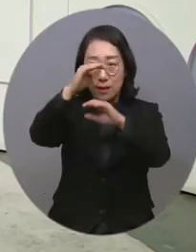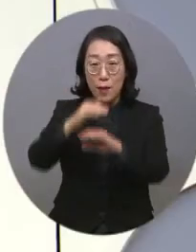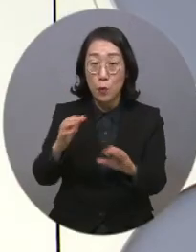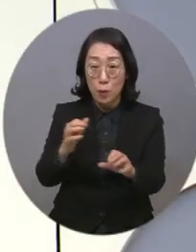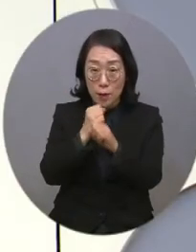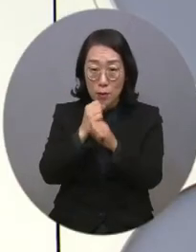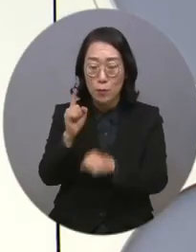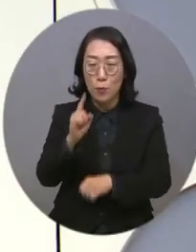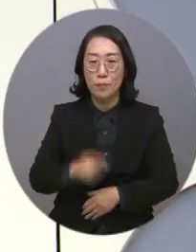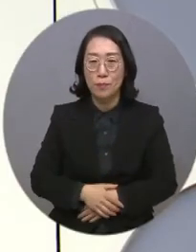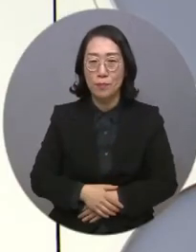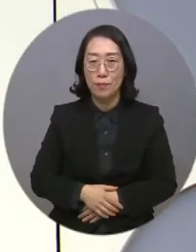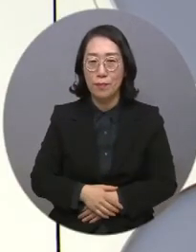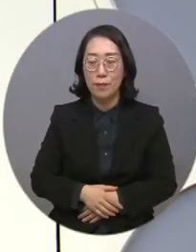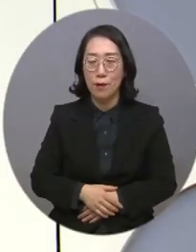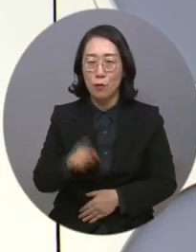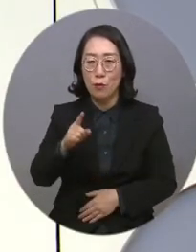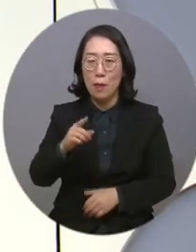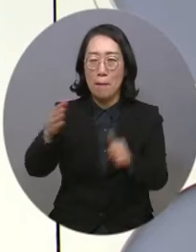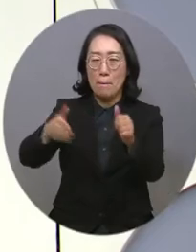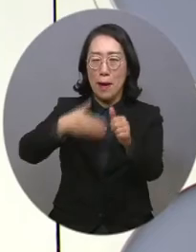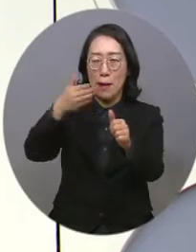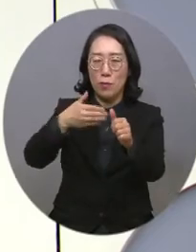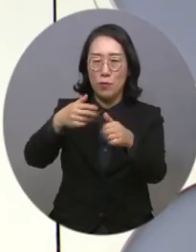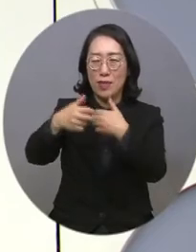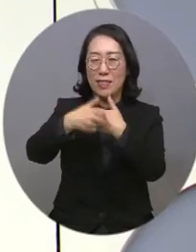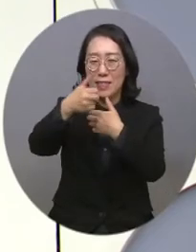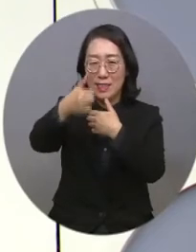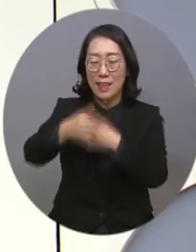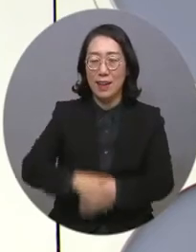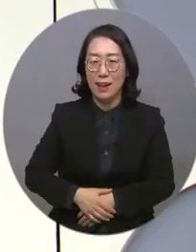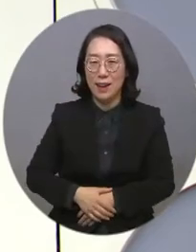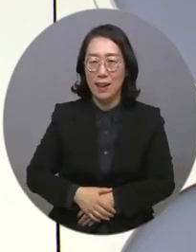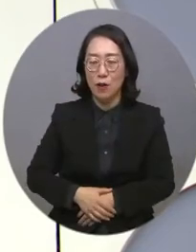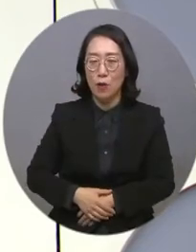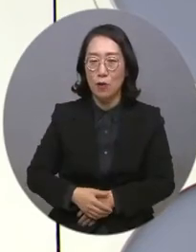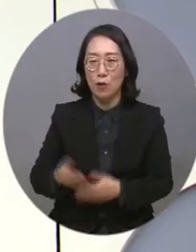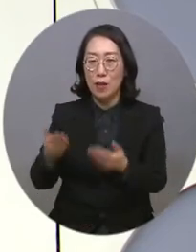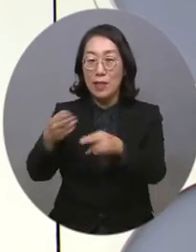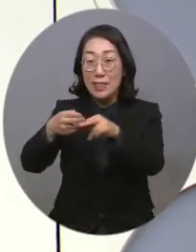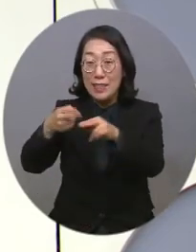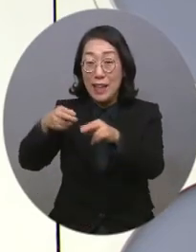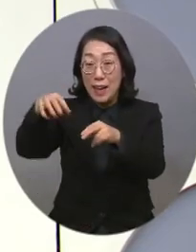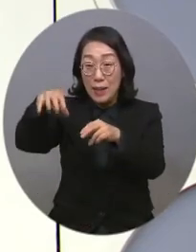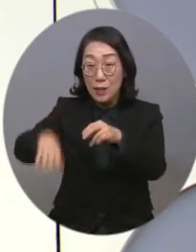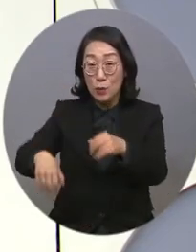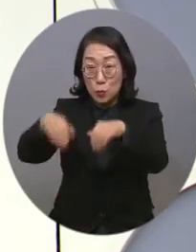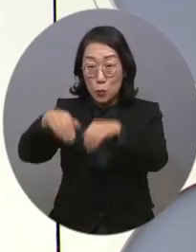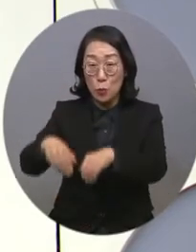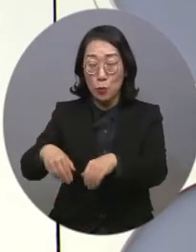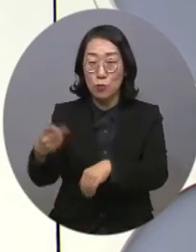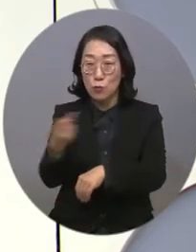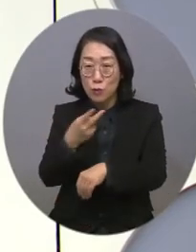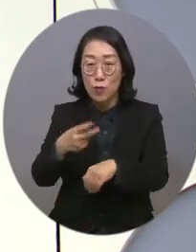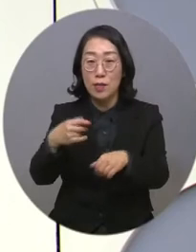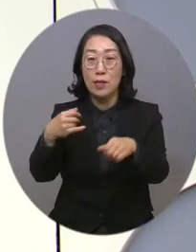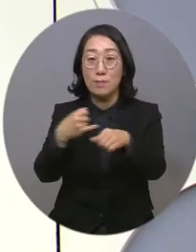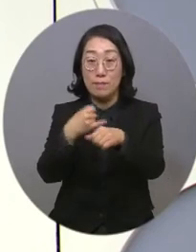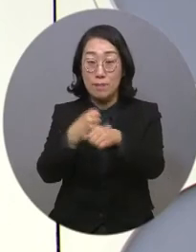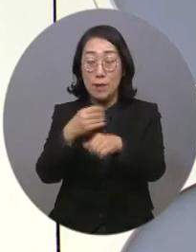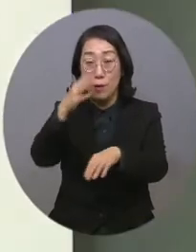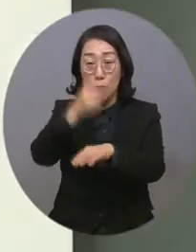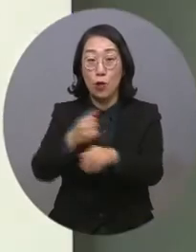소개한다면 예, 약간 그 바람둥이 의사가 웨이트레스를 만나 가지고 사랑에 빠졌는데 둘이서 아주 부부 생활을 잘 하면 좋은데